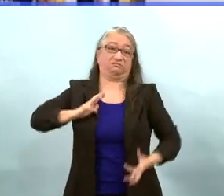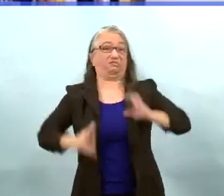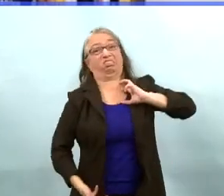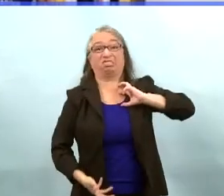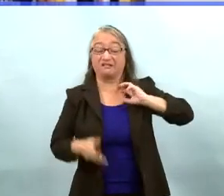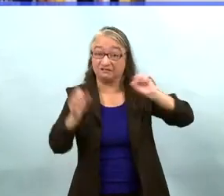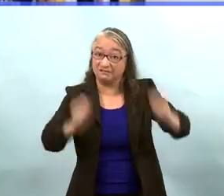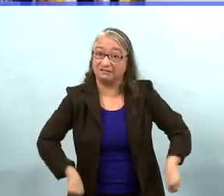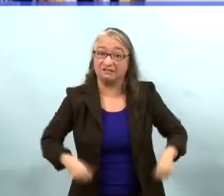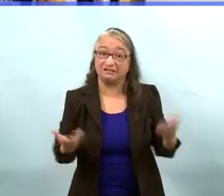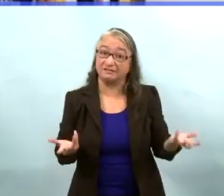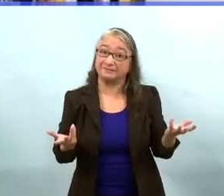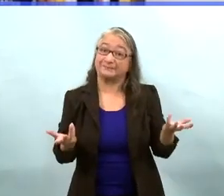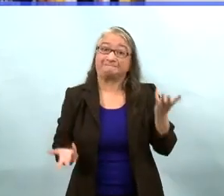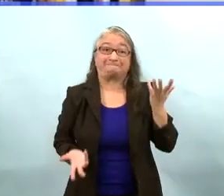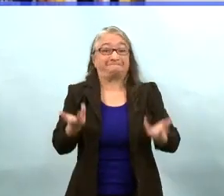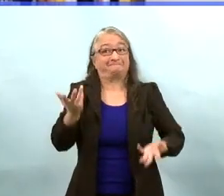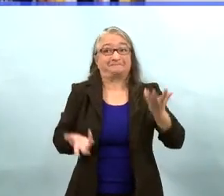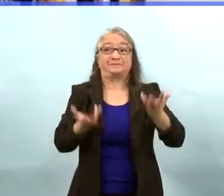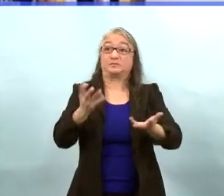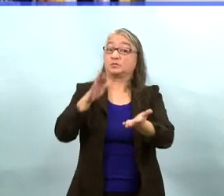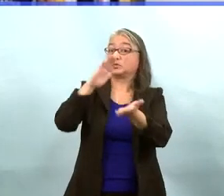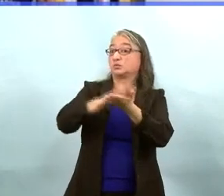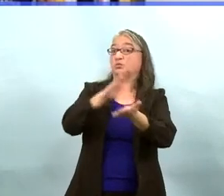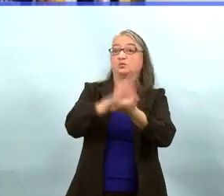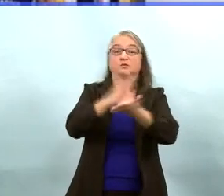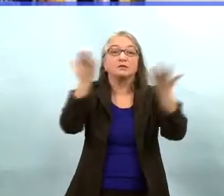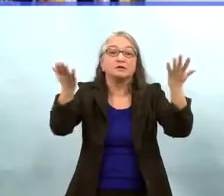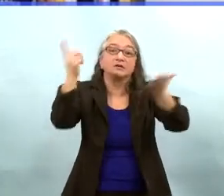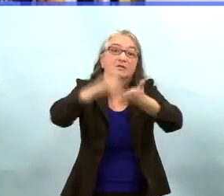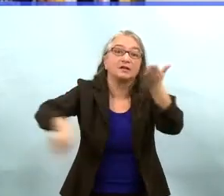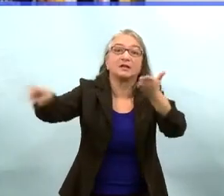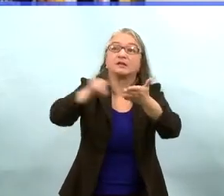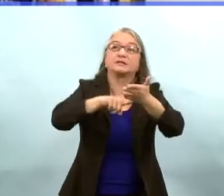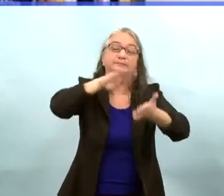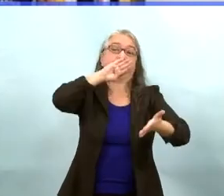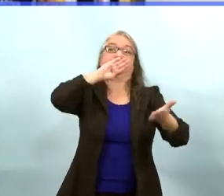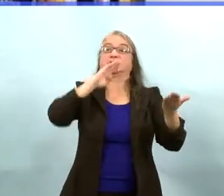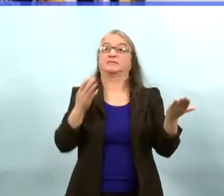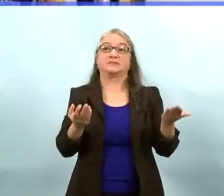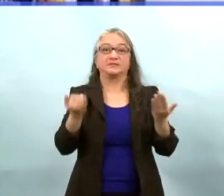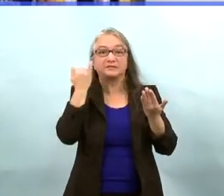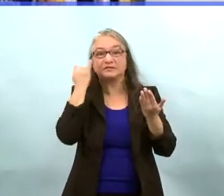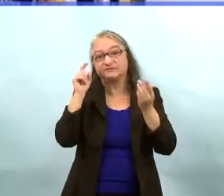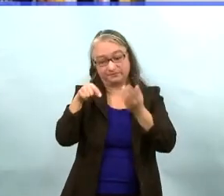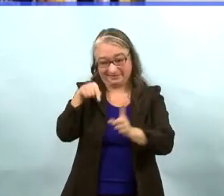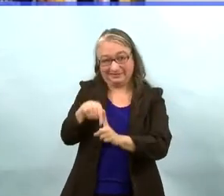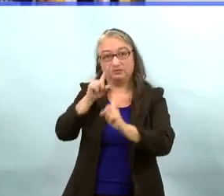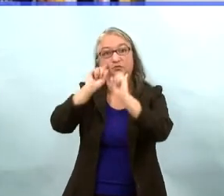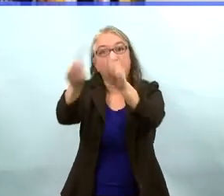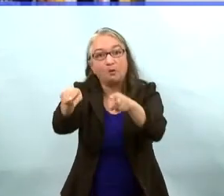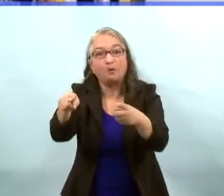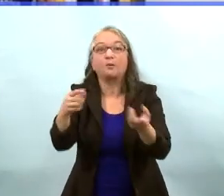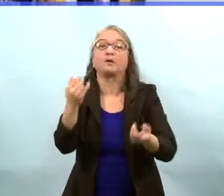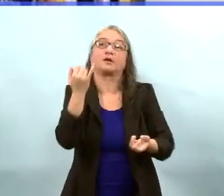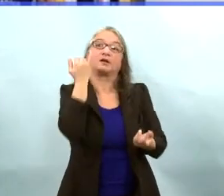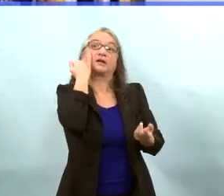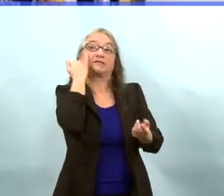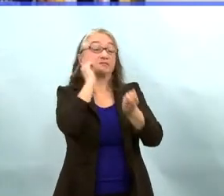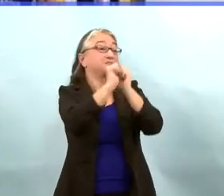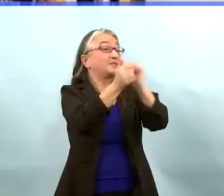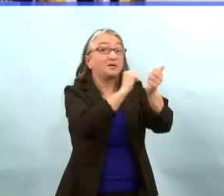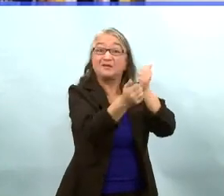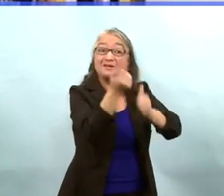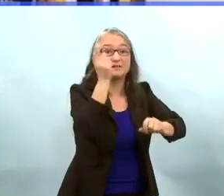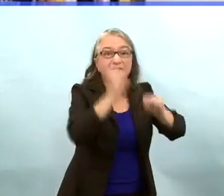les interruptions scolaires, l'interruption des activités, parce que tout ça, c'est tellement important pour les enfants, pour leur